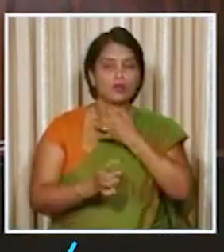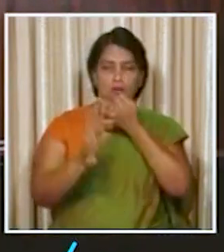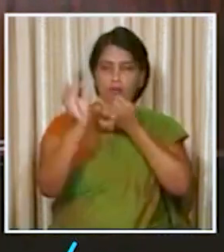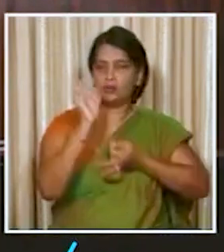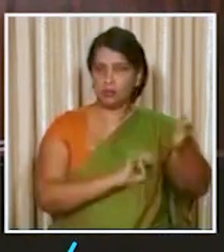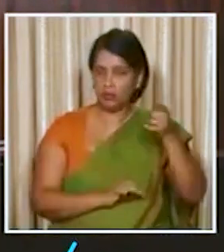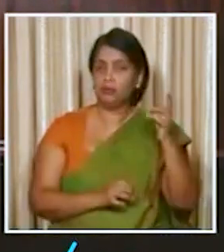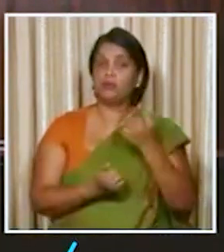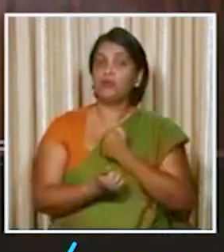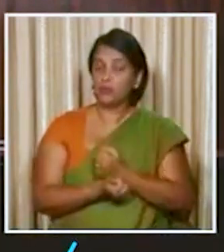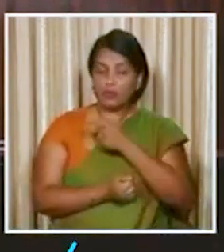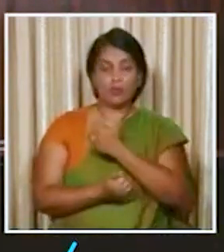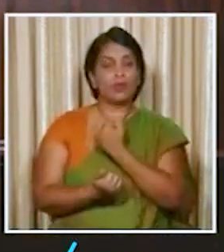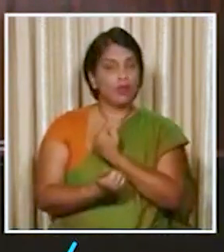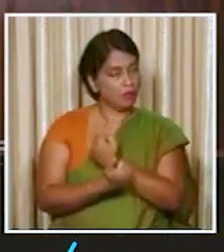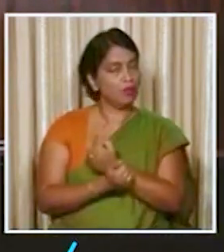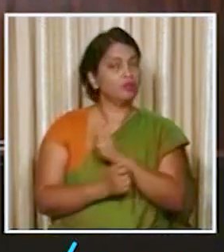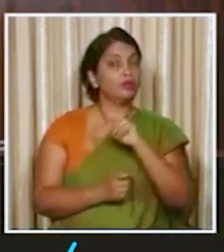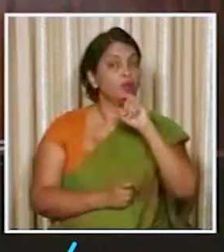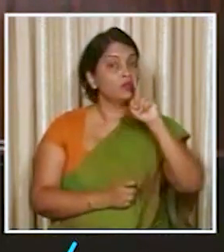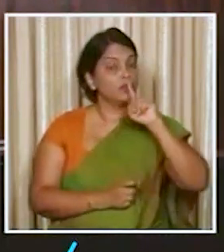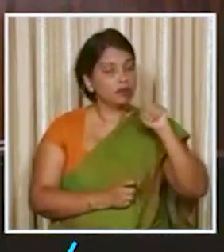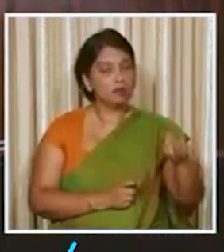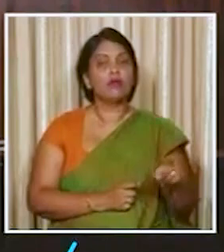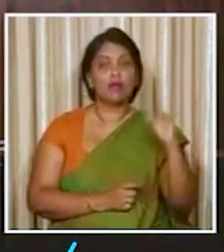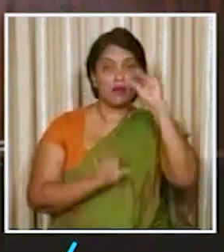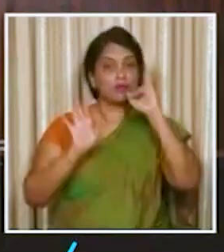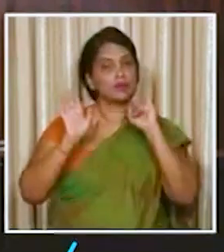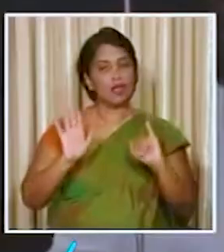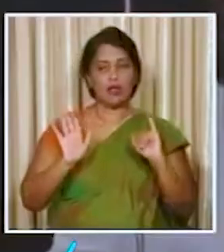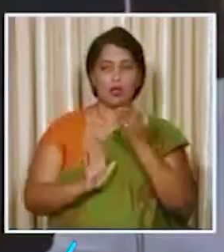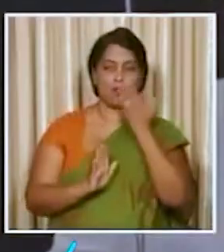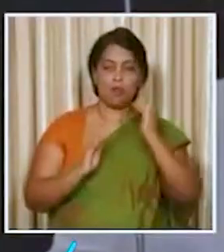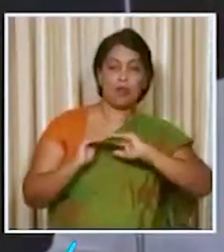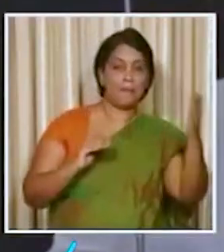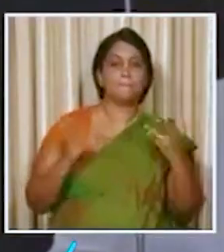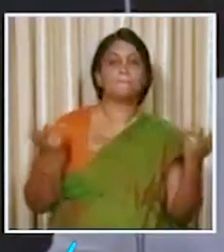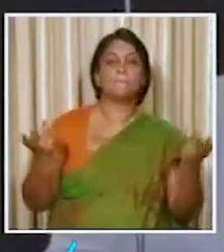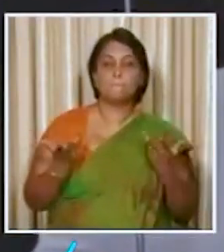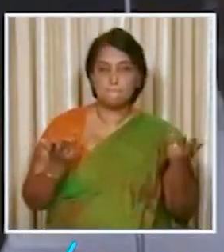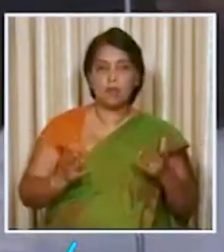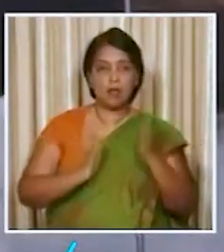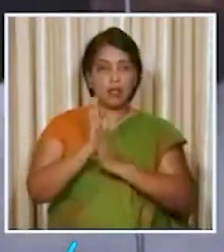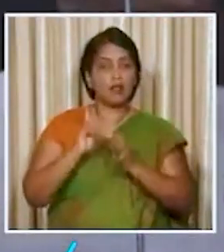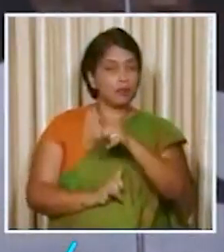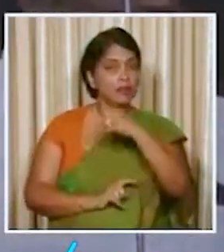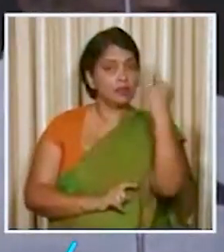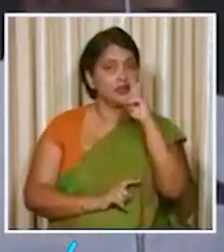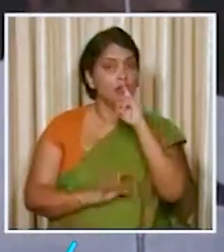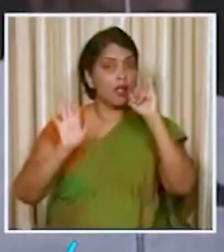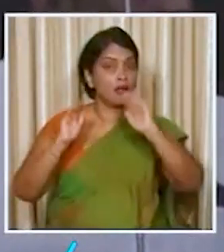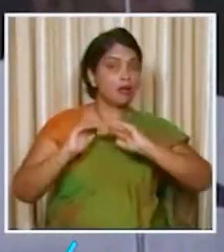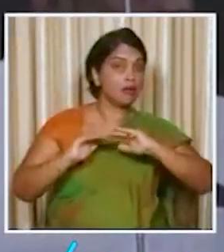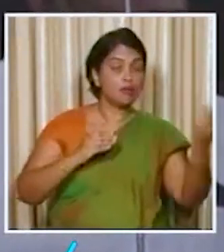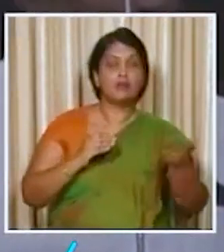කළේ. පොලිසිය තමයි පොලිසිය අධිකරණය තමයි කිව්වේ හවස 6 වෙනකම් පුළුවන් එතනින් පස්සේ බෑ කියලා. අර මන්ත්‍රීතුමාගේ කතාවෙන් පැහැදුණා 6න්